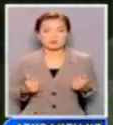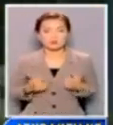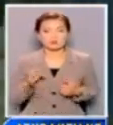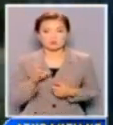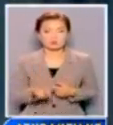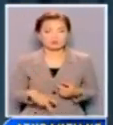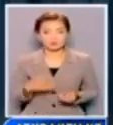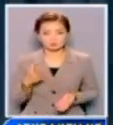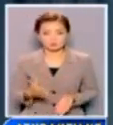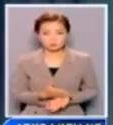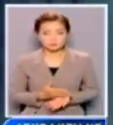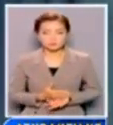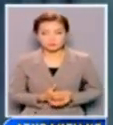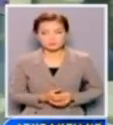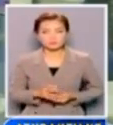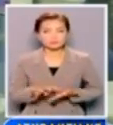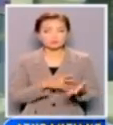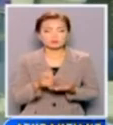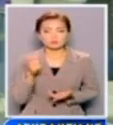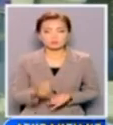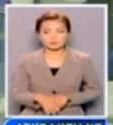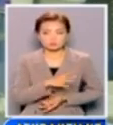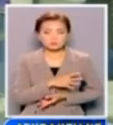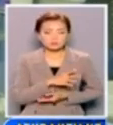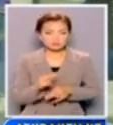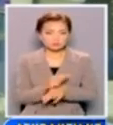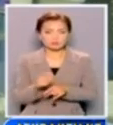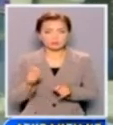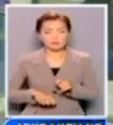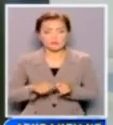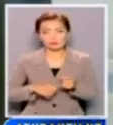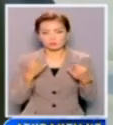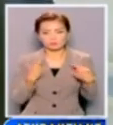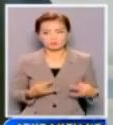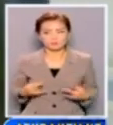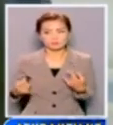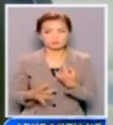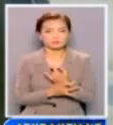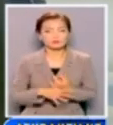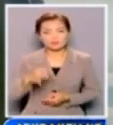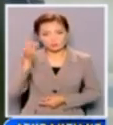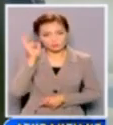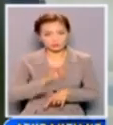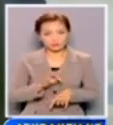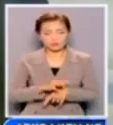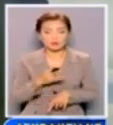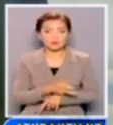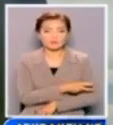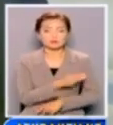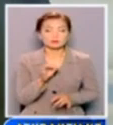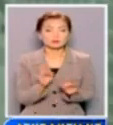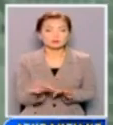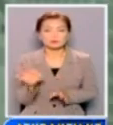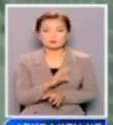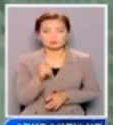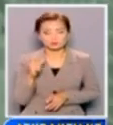Атырауской областной больницы. По алгоритму пациентка прошла ПЦР-тест, который показал положительный результат. Также врачи диагностировали